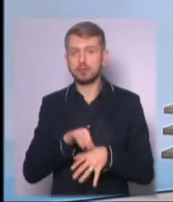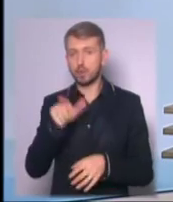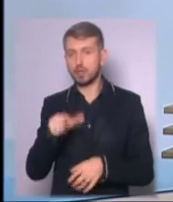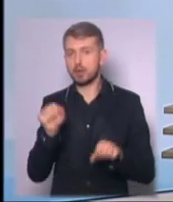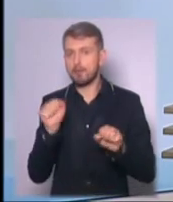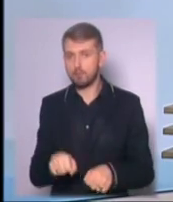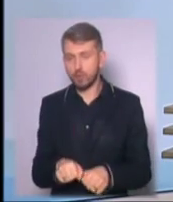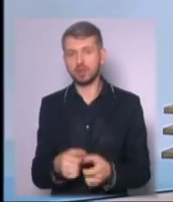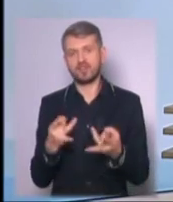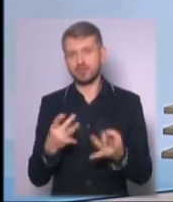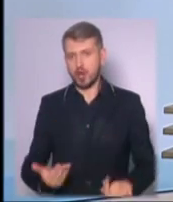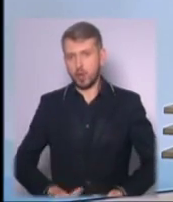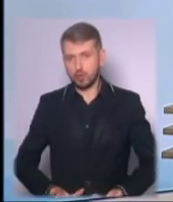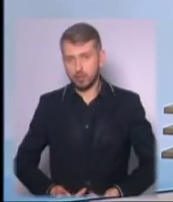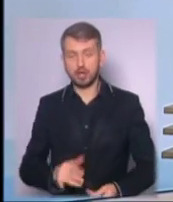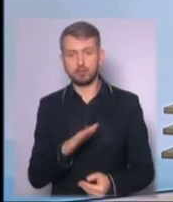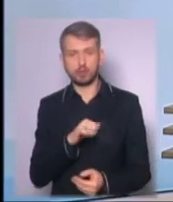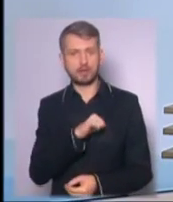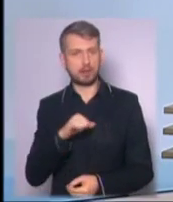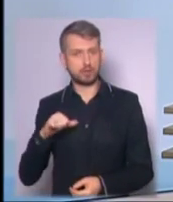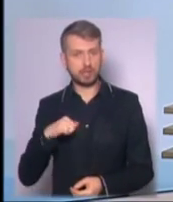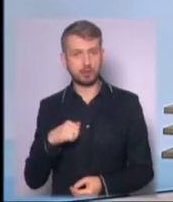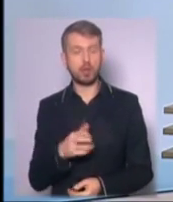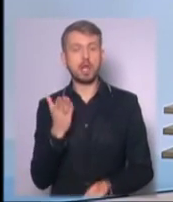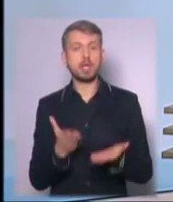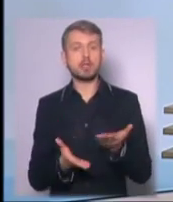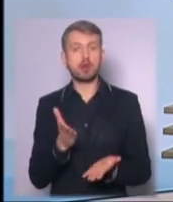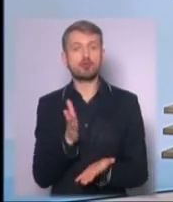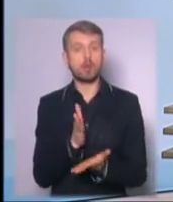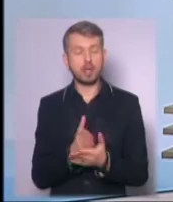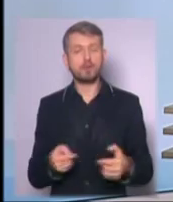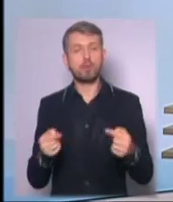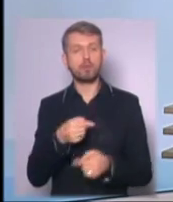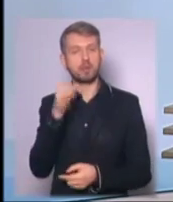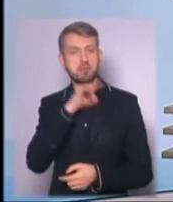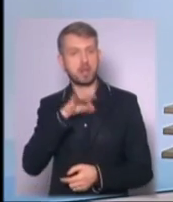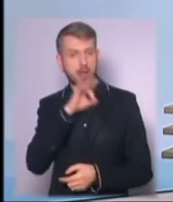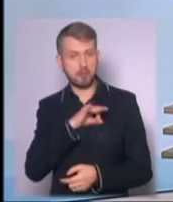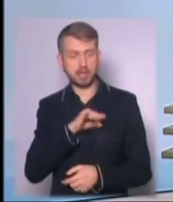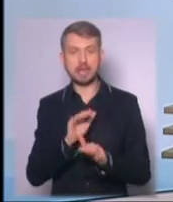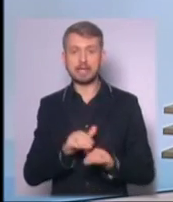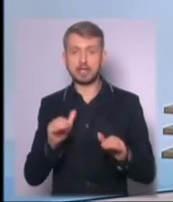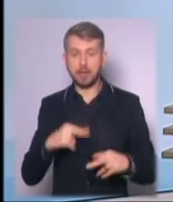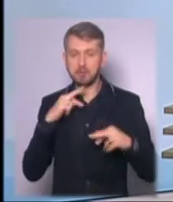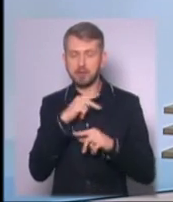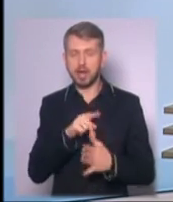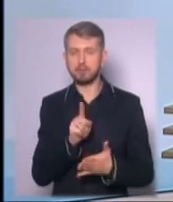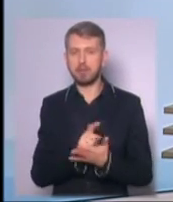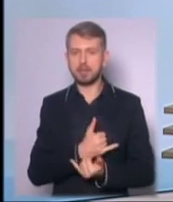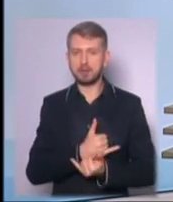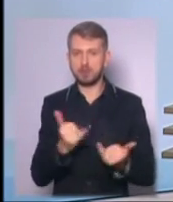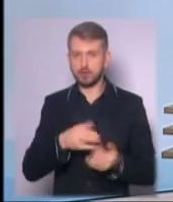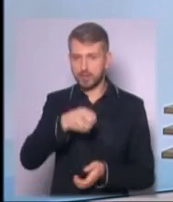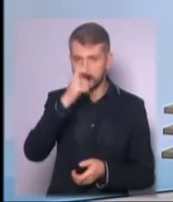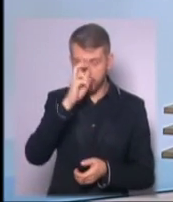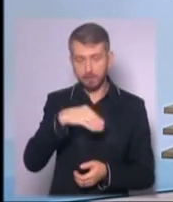вести звичайний спосіб життя і бути самостійною. Якщо є відповідний медикаментозний супровід, дітей препаратами має забезпечувати держава,